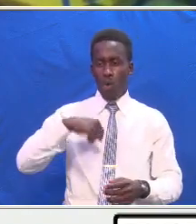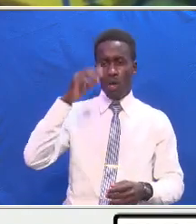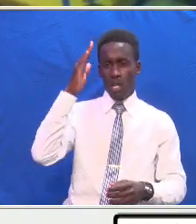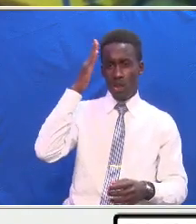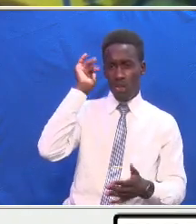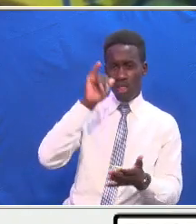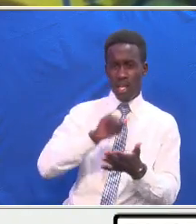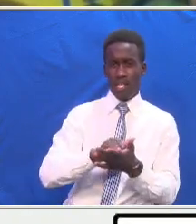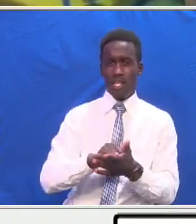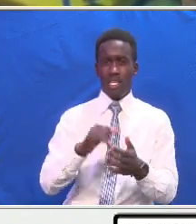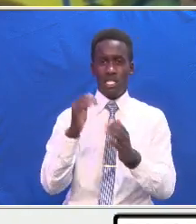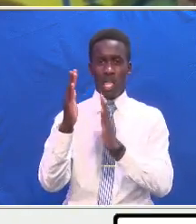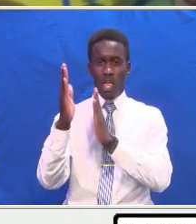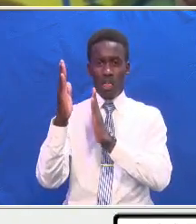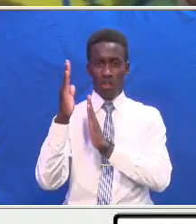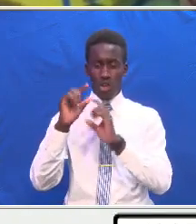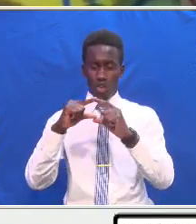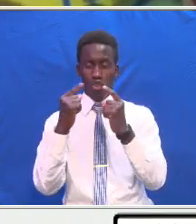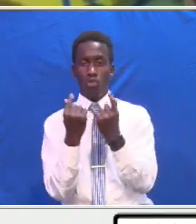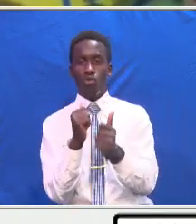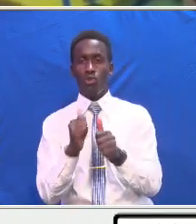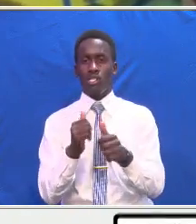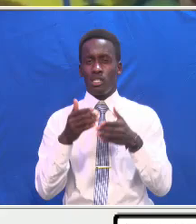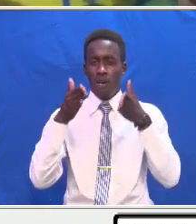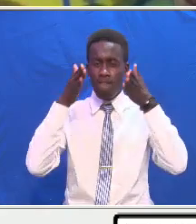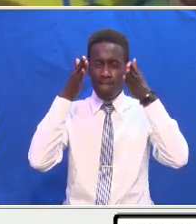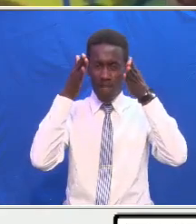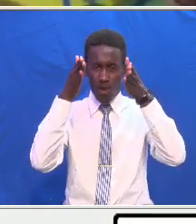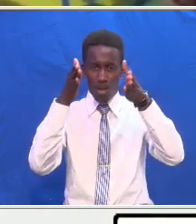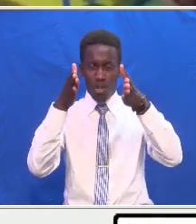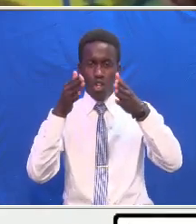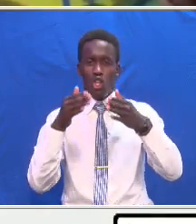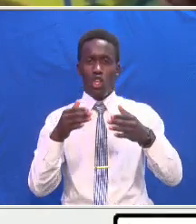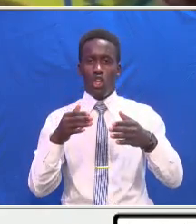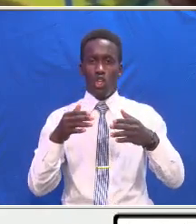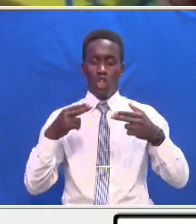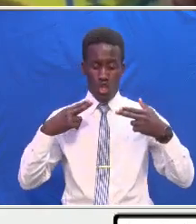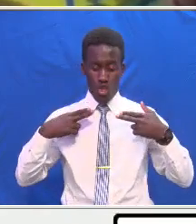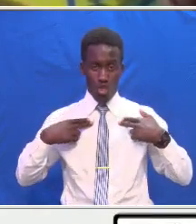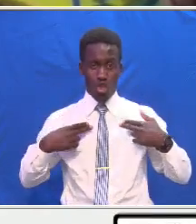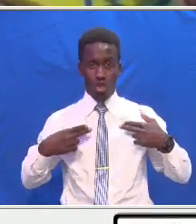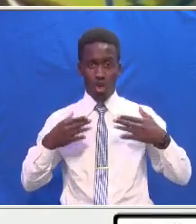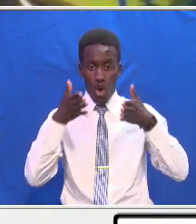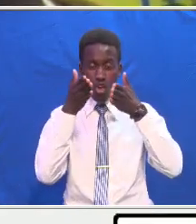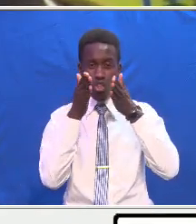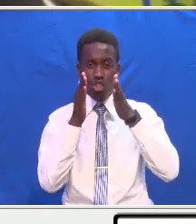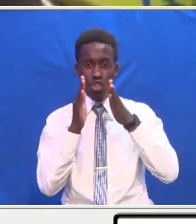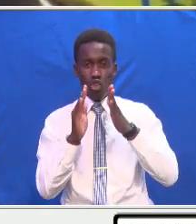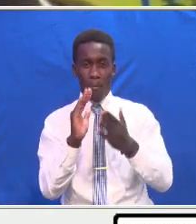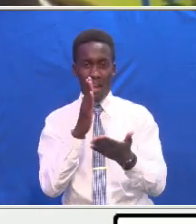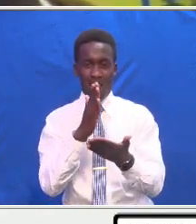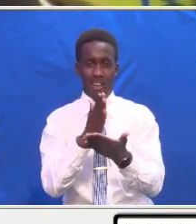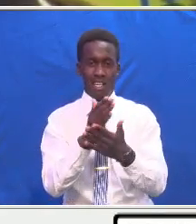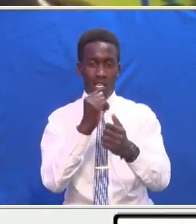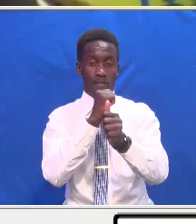are security agencies who are specifically targeting human rights defenders, some journalists and some activists with